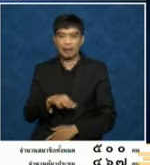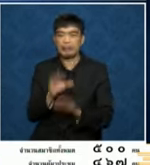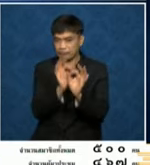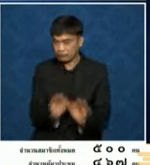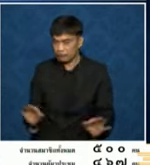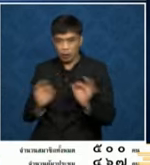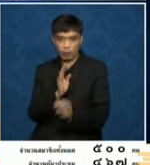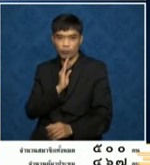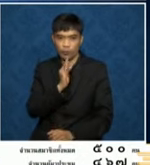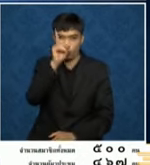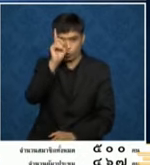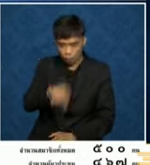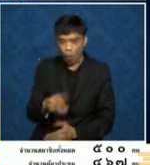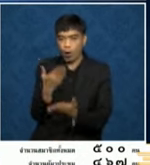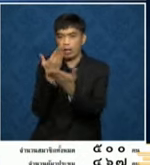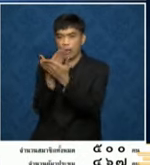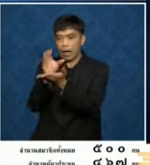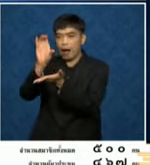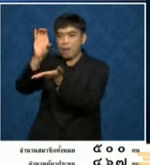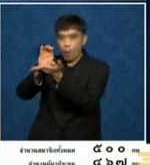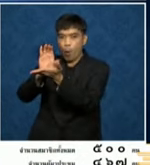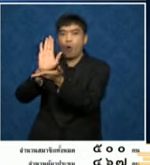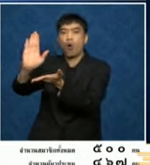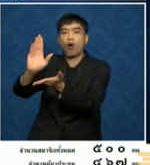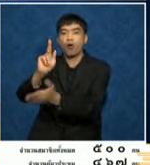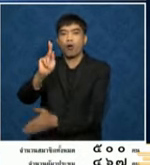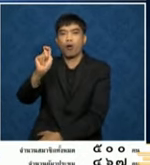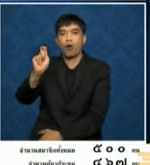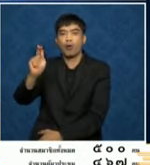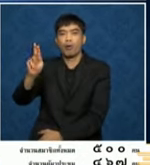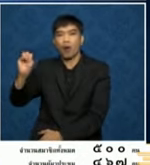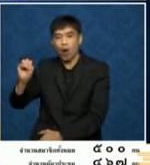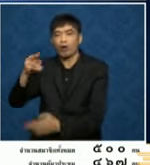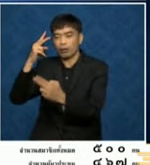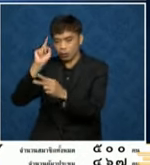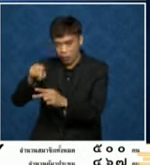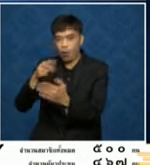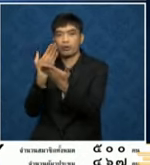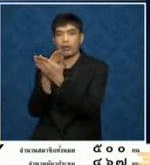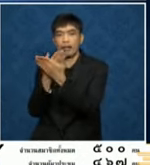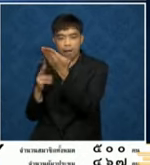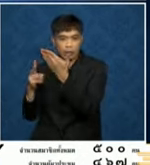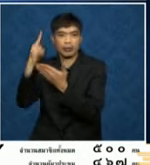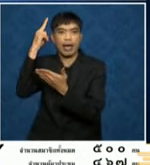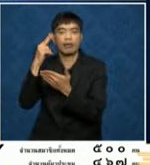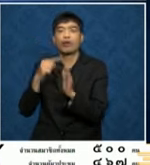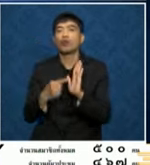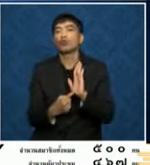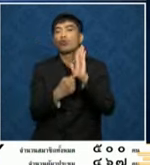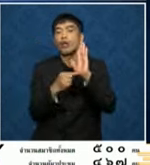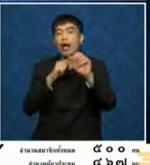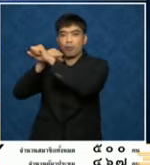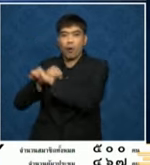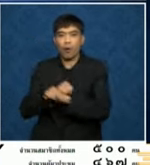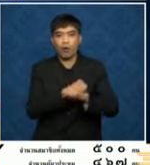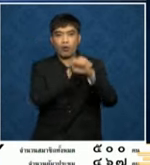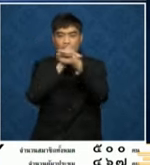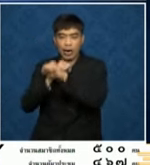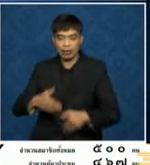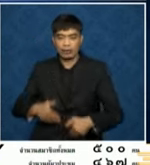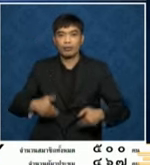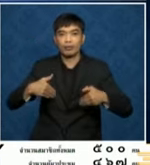ะต้องตัดหรือปรับลดงบประมาณส่วนนี้ออกค่ะขอสไลด์ที่4ค่ะงบในส่วนโครงการรักษาความปลอดภัยในส่วนชีวิตและทรัพย์สิน